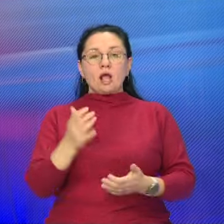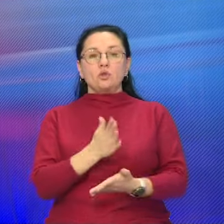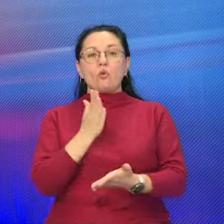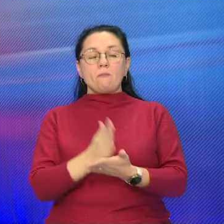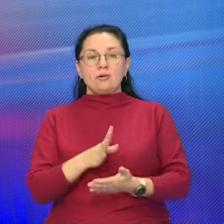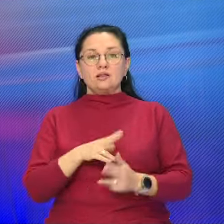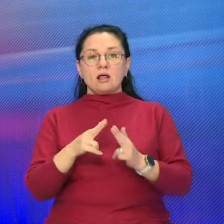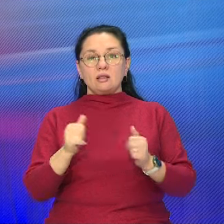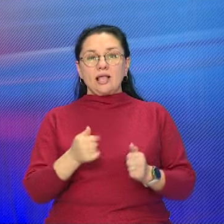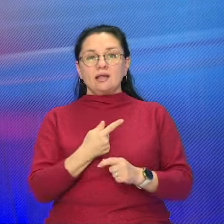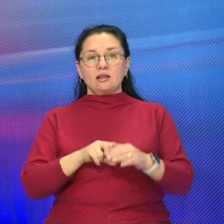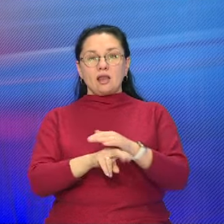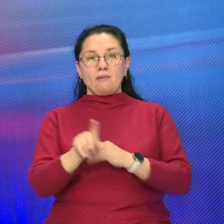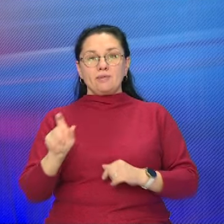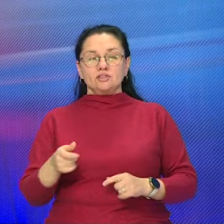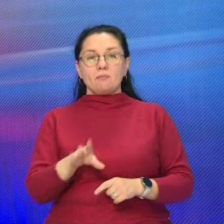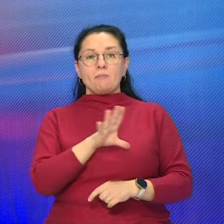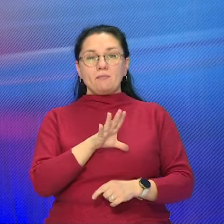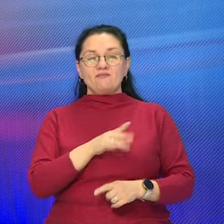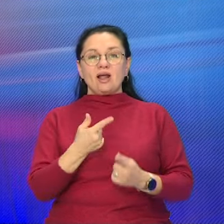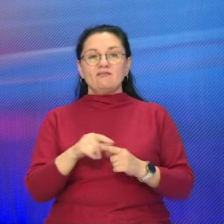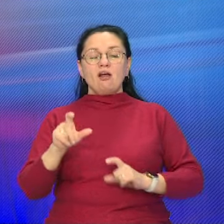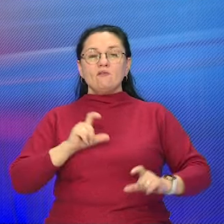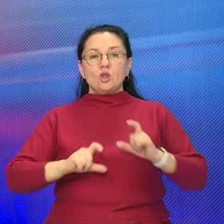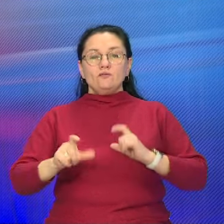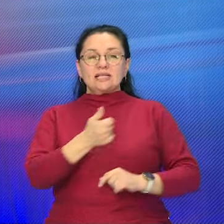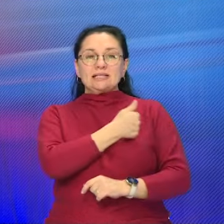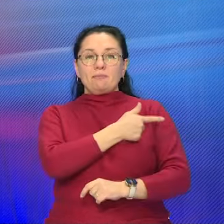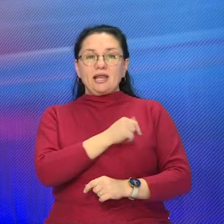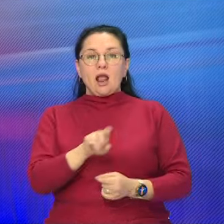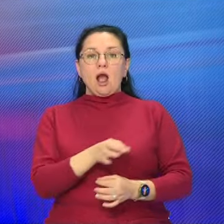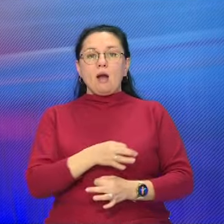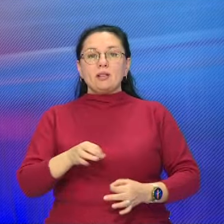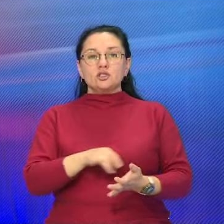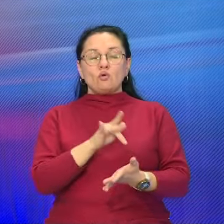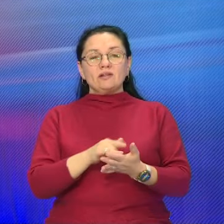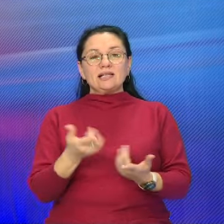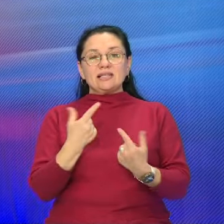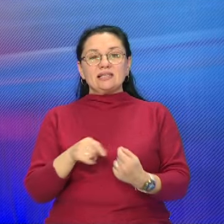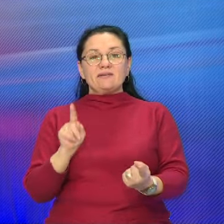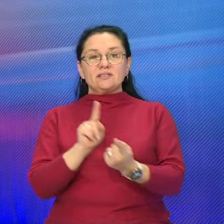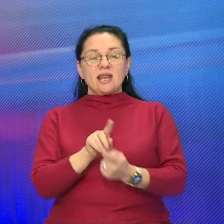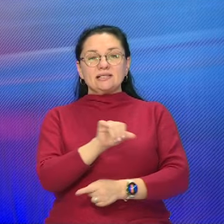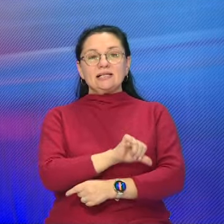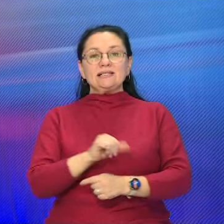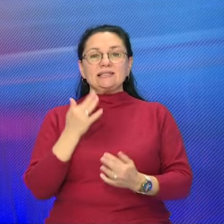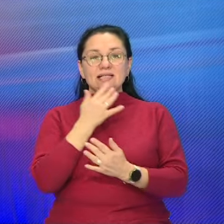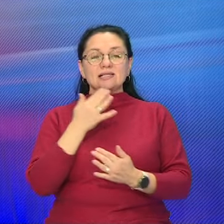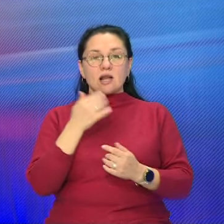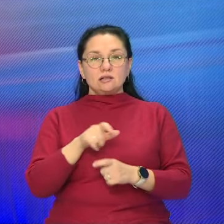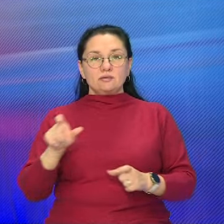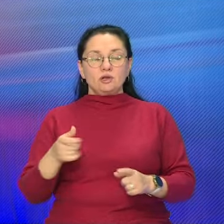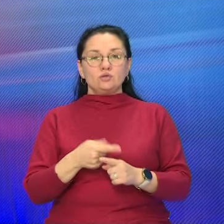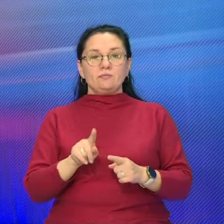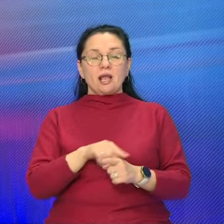стихийный лагерь беженцев. Побывали в университетской клинице областного центра, где встретились с замежниками, яким оказывают